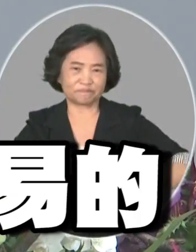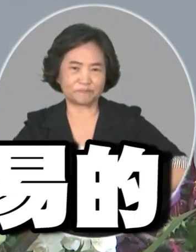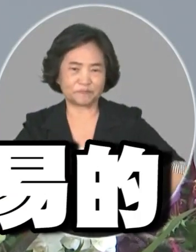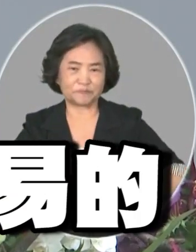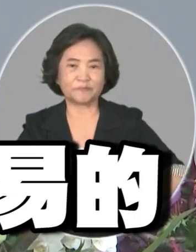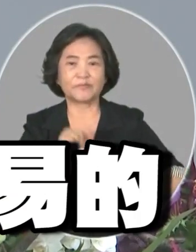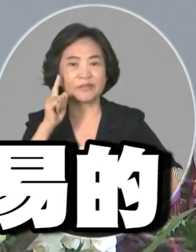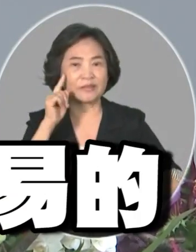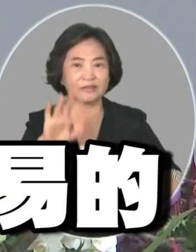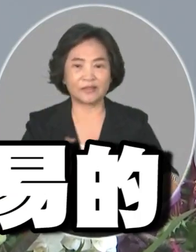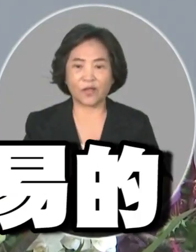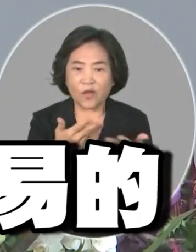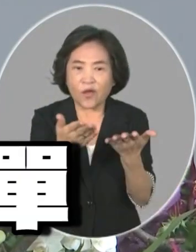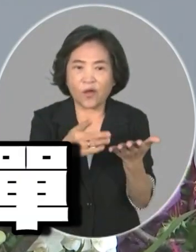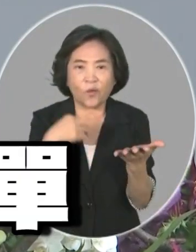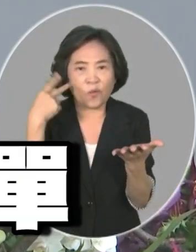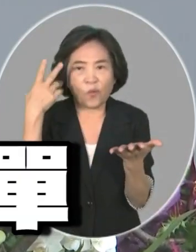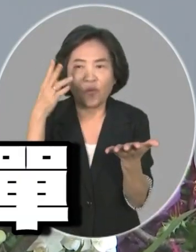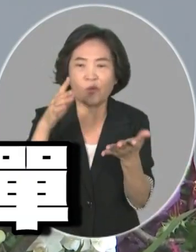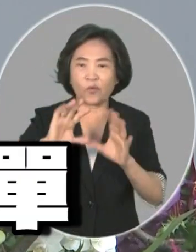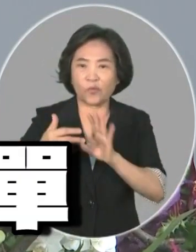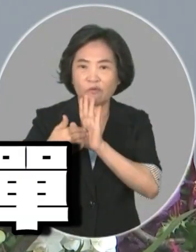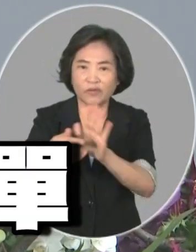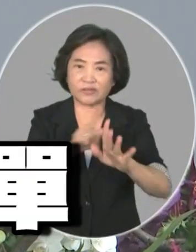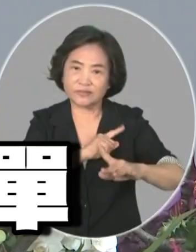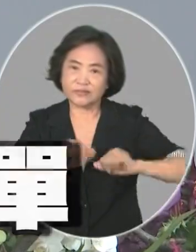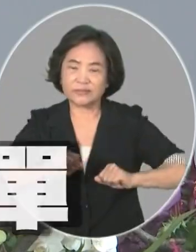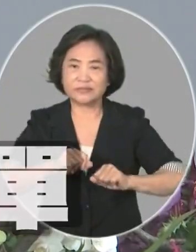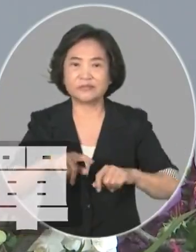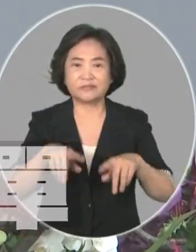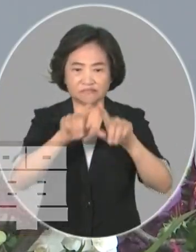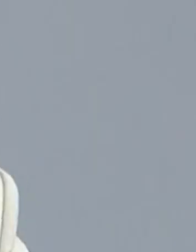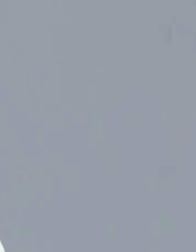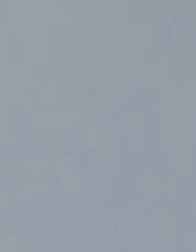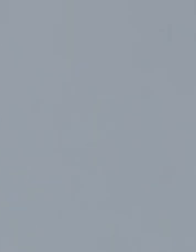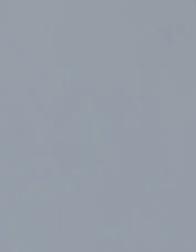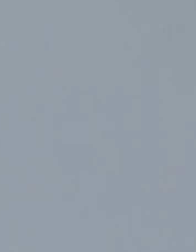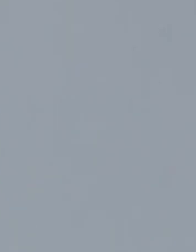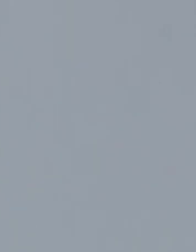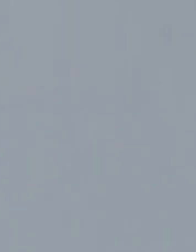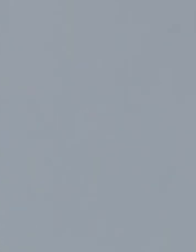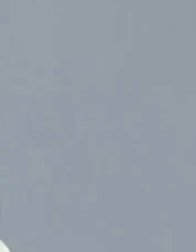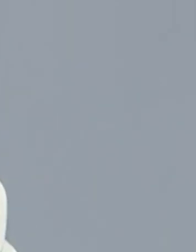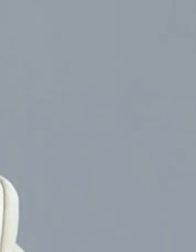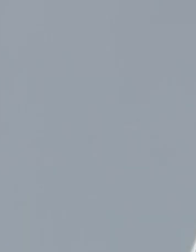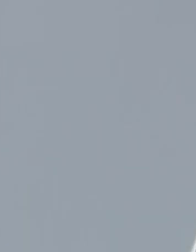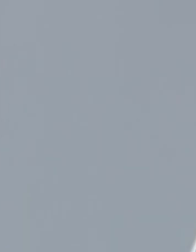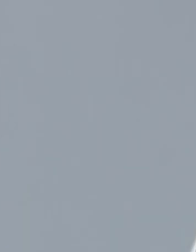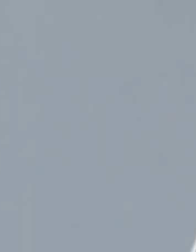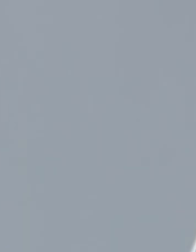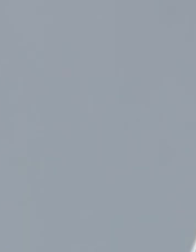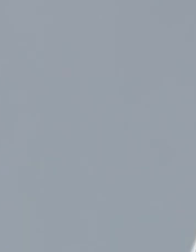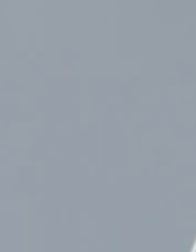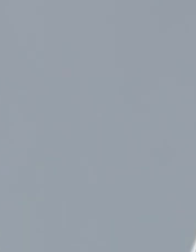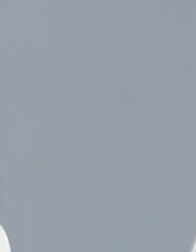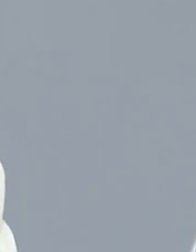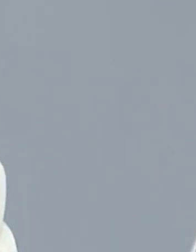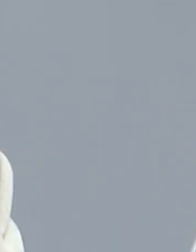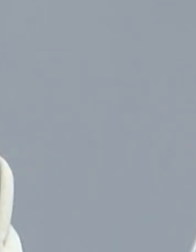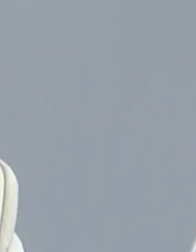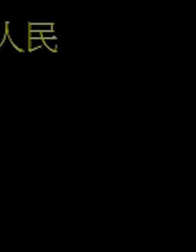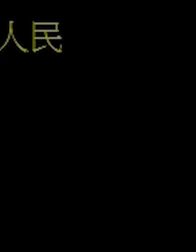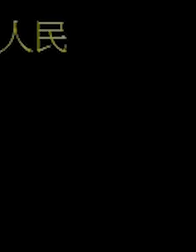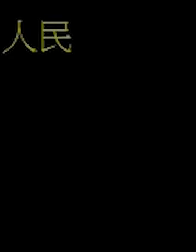得之不易的国防自主成绩单。我左看右看，上看